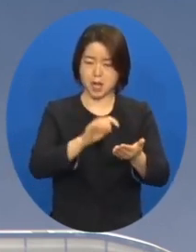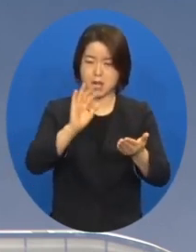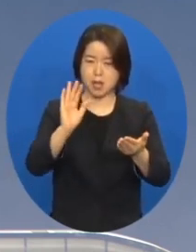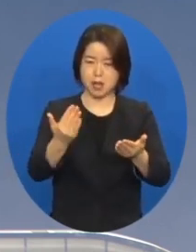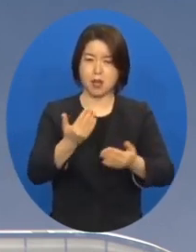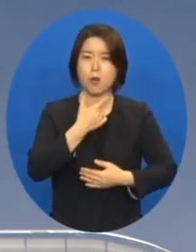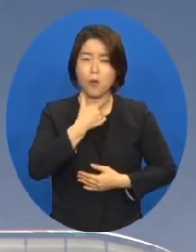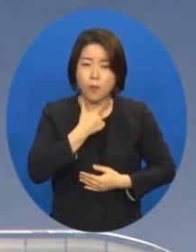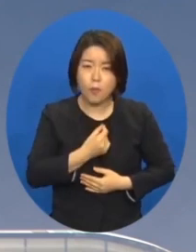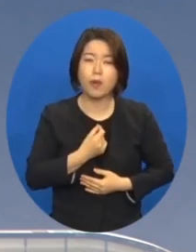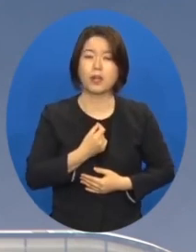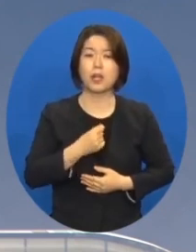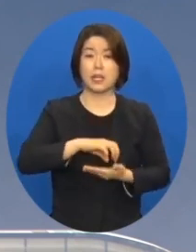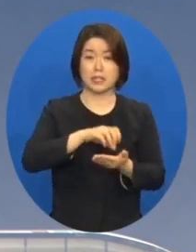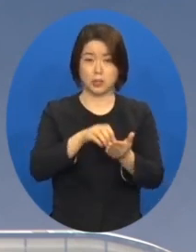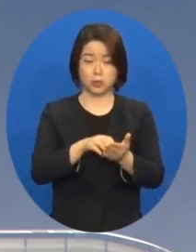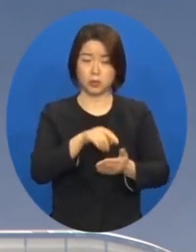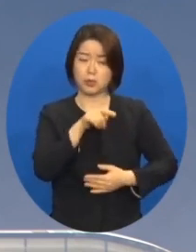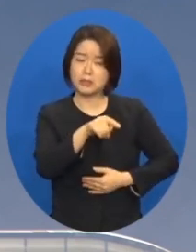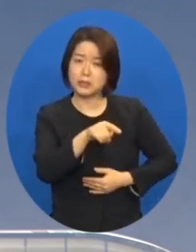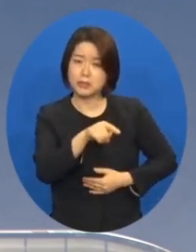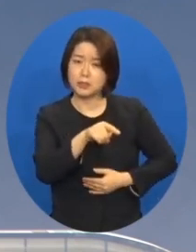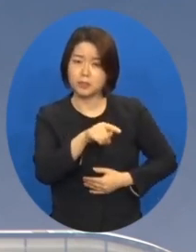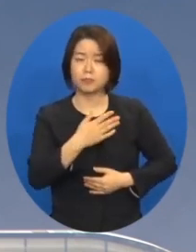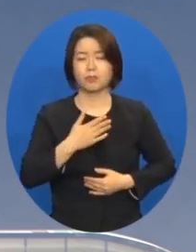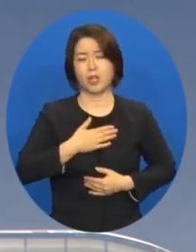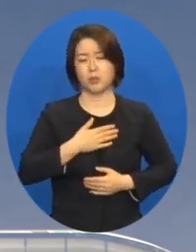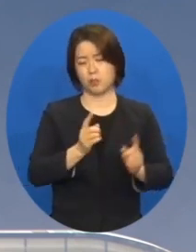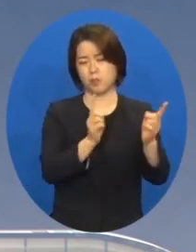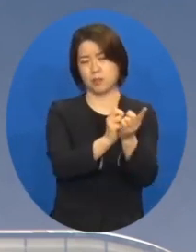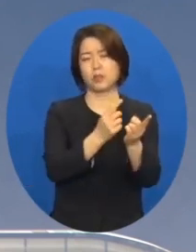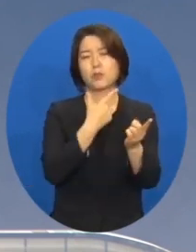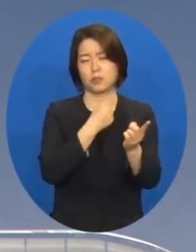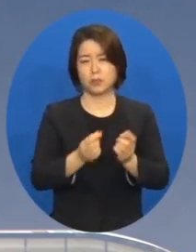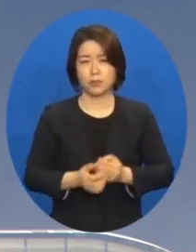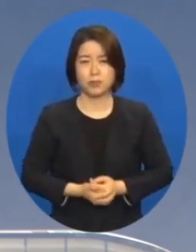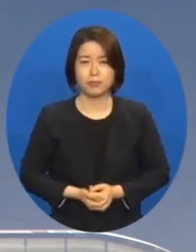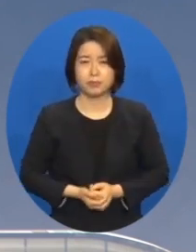정도로 도대체 그 예수님을 나도 만나고 싶다.